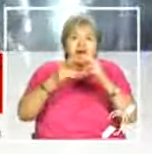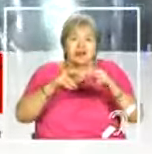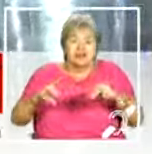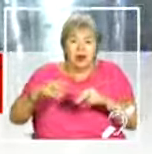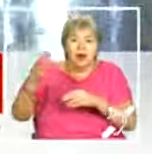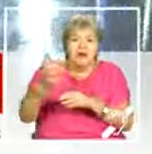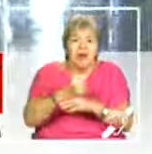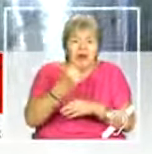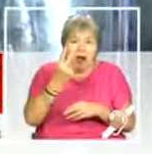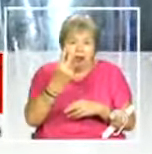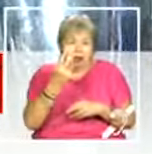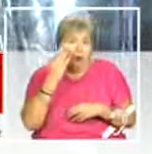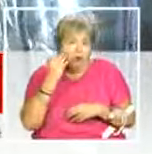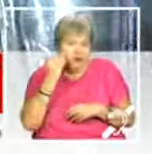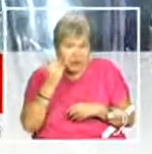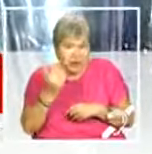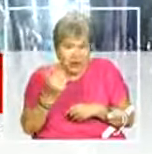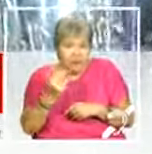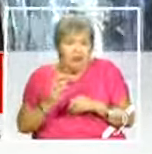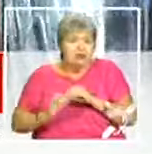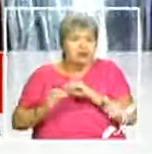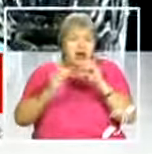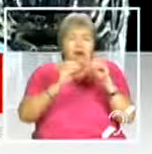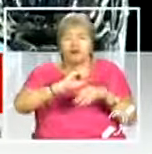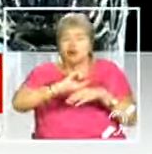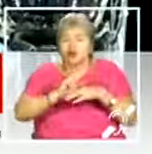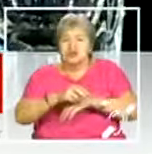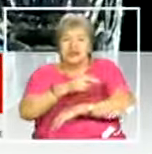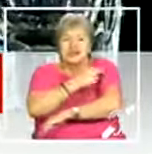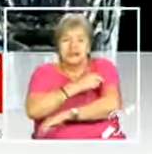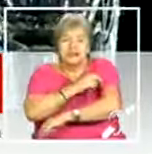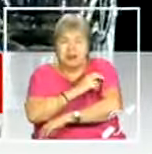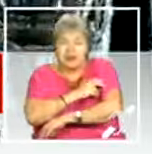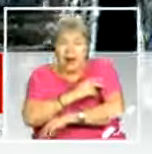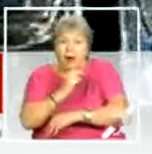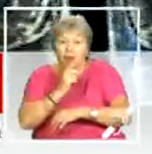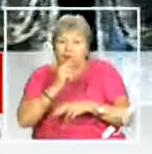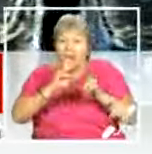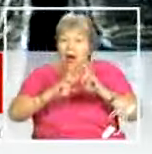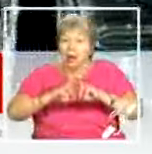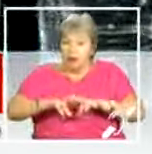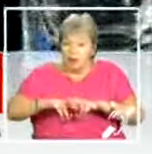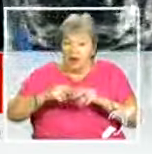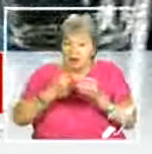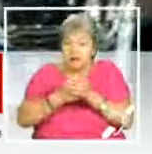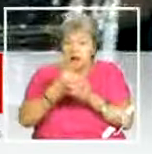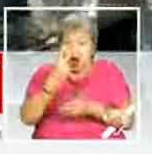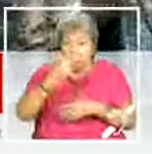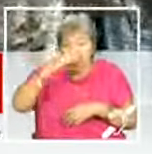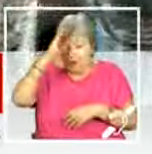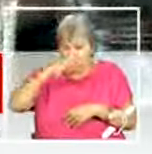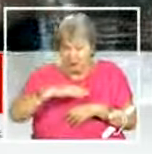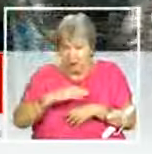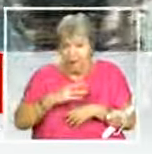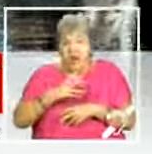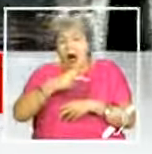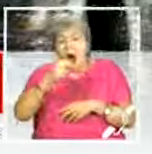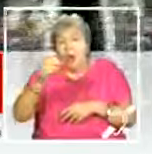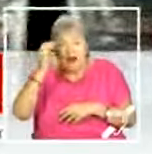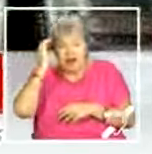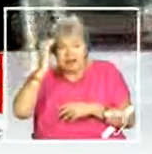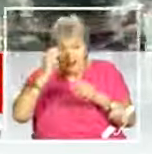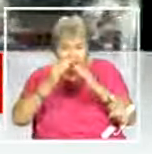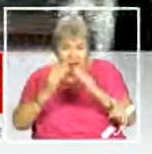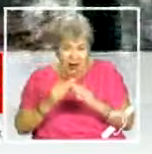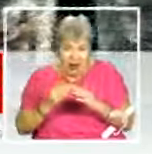le prelua pe cele două fete și a le transporta la spital, acolo unde au rămas până a doua zi. Au fost externate sâmbătă și